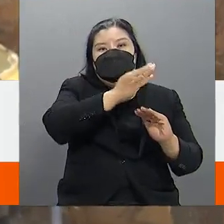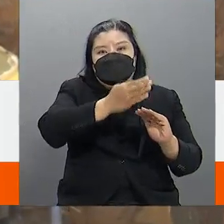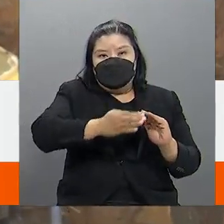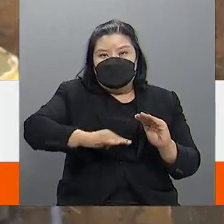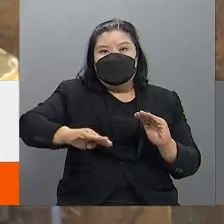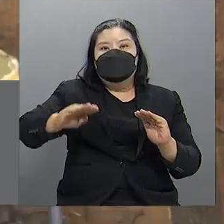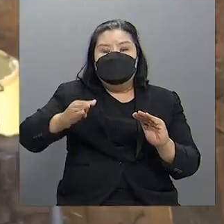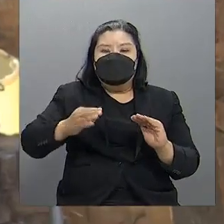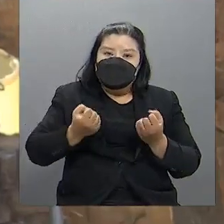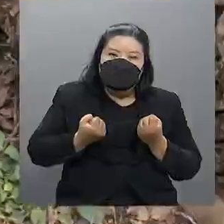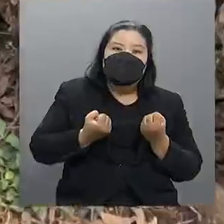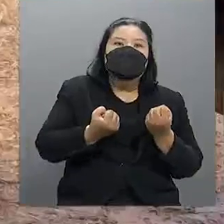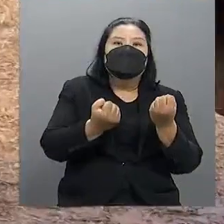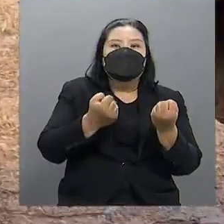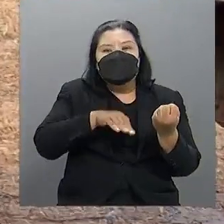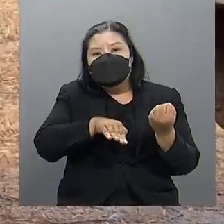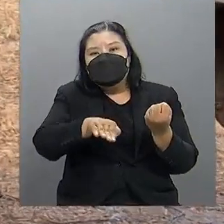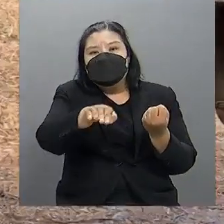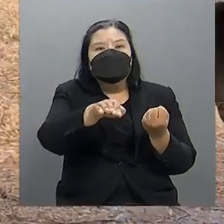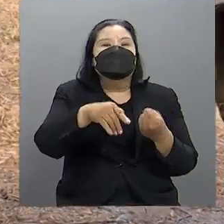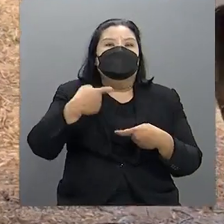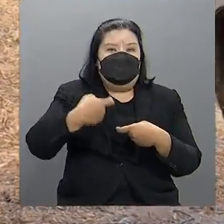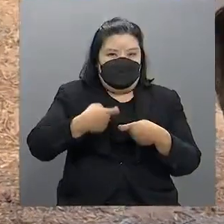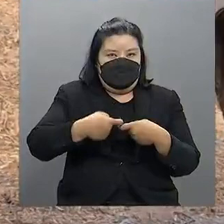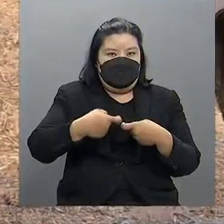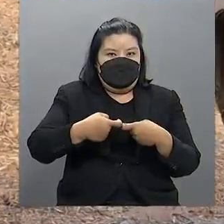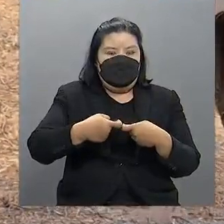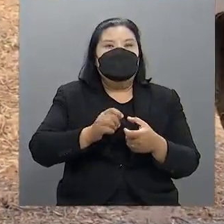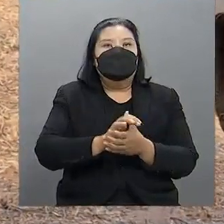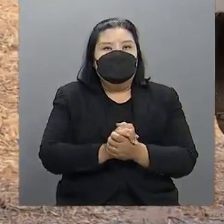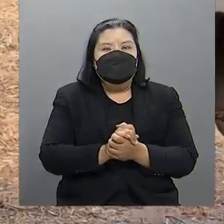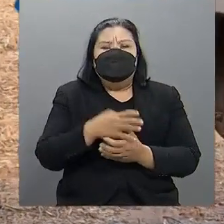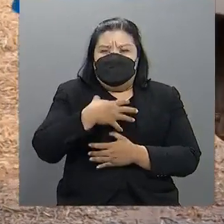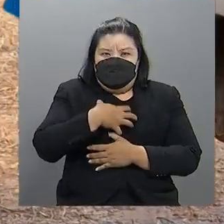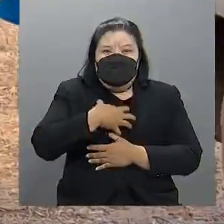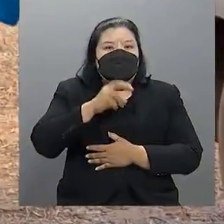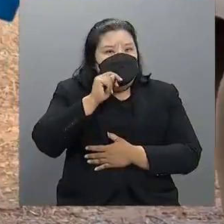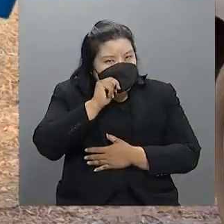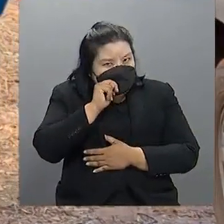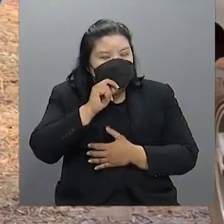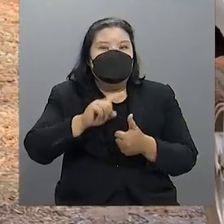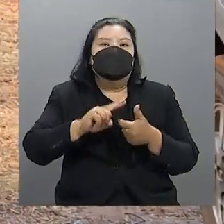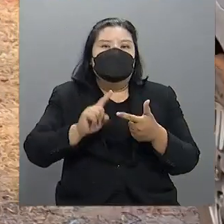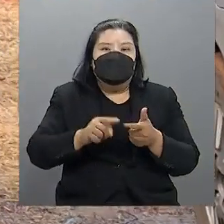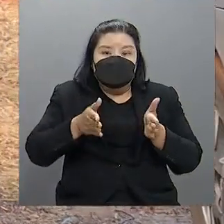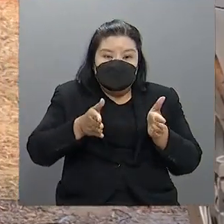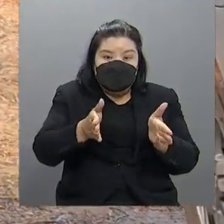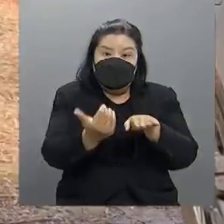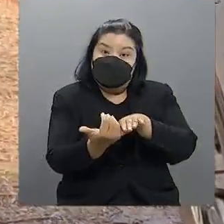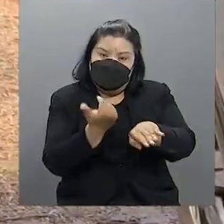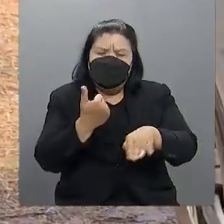เนาะ คร ับ ต้องการส่วนมากเรื่องน้ำเรื่องถนนเนาะคือส่วนม